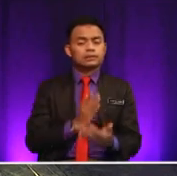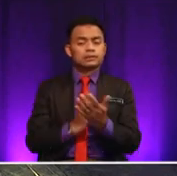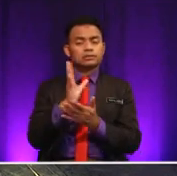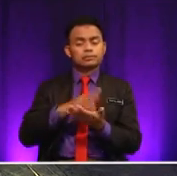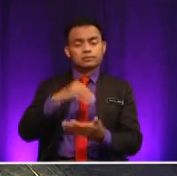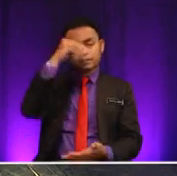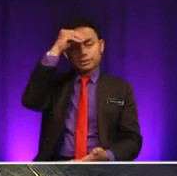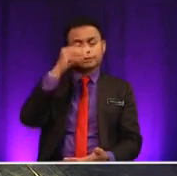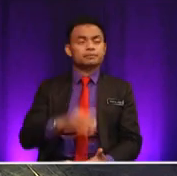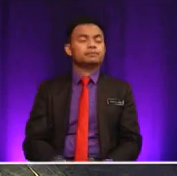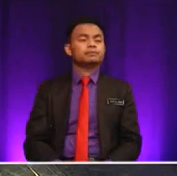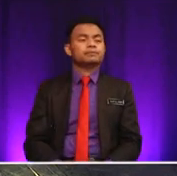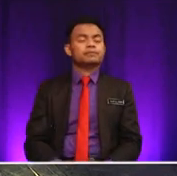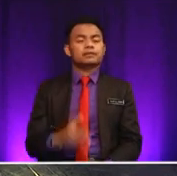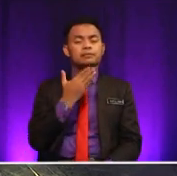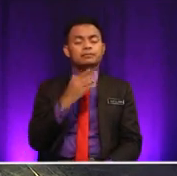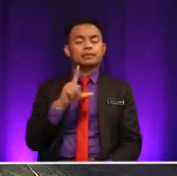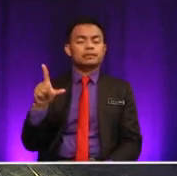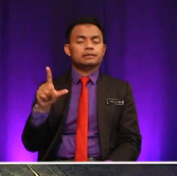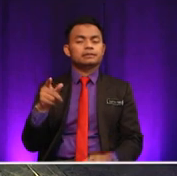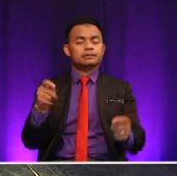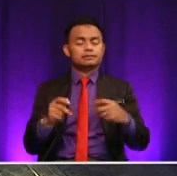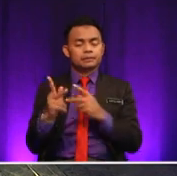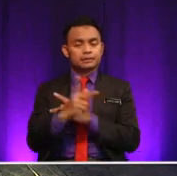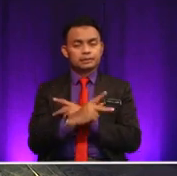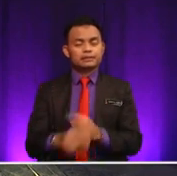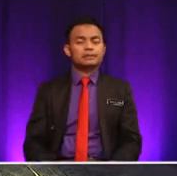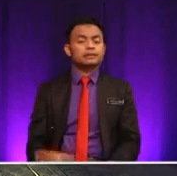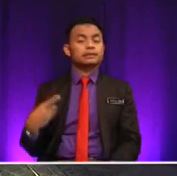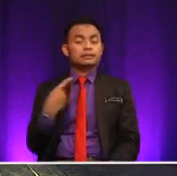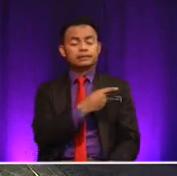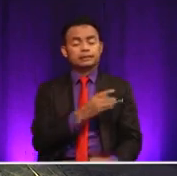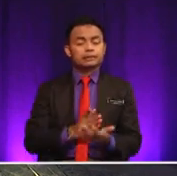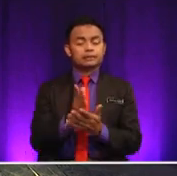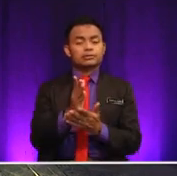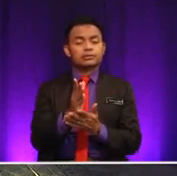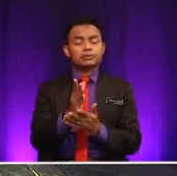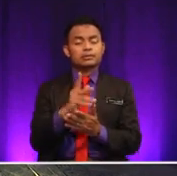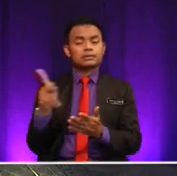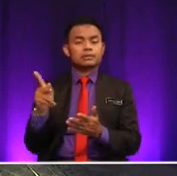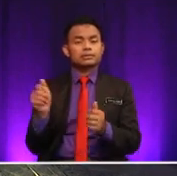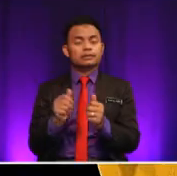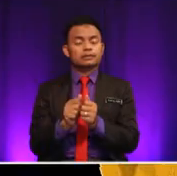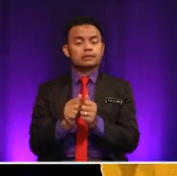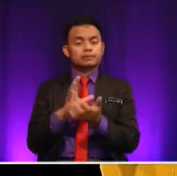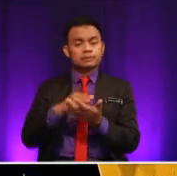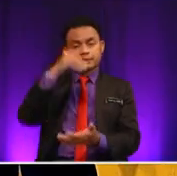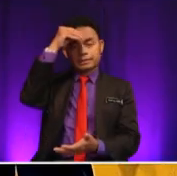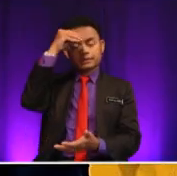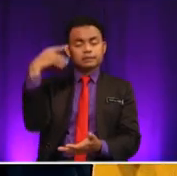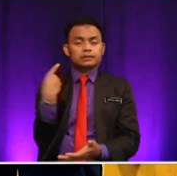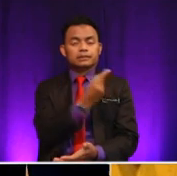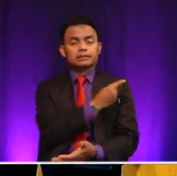Oke terima kasih Nisa kita teruskan dengan hari ini pembelajaran kita hari ini Oke